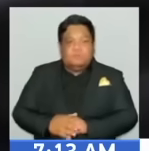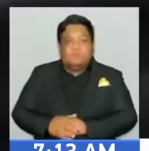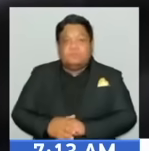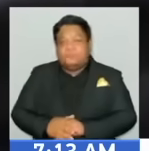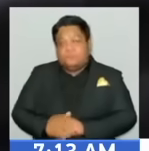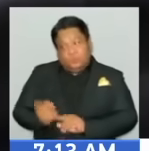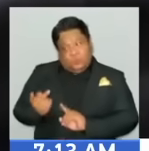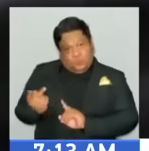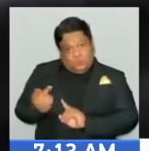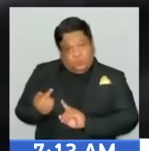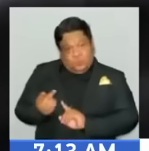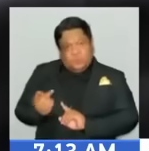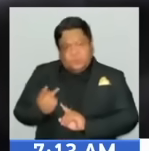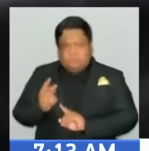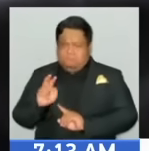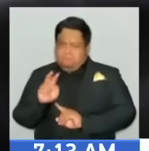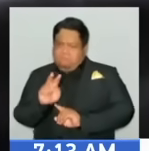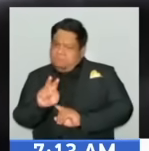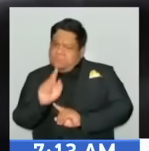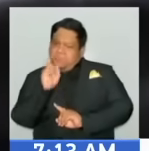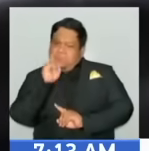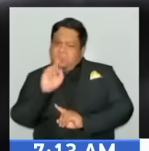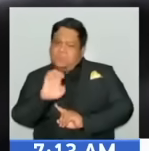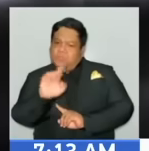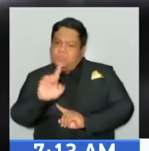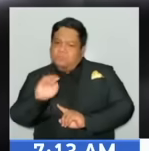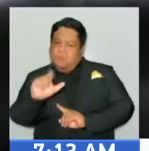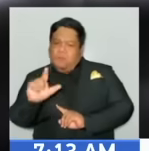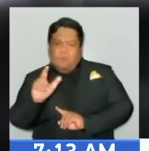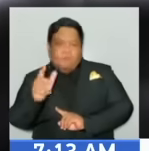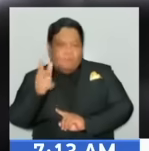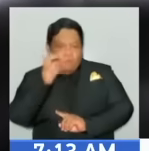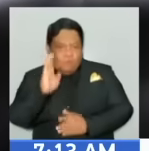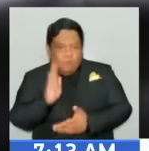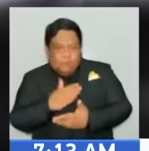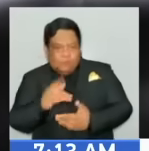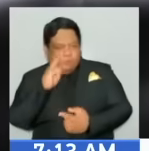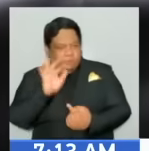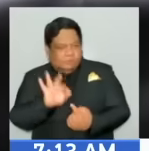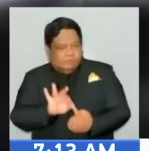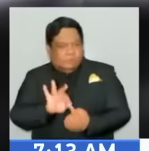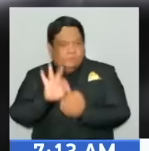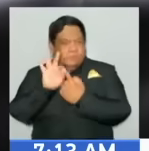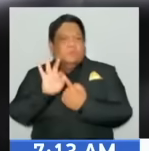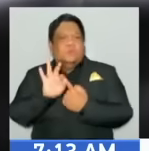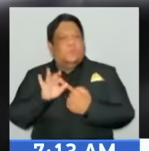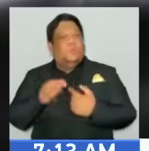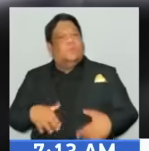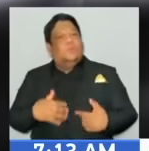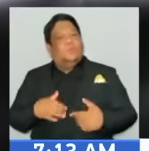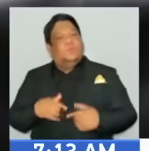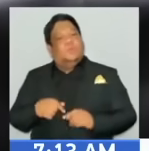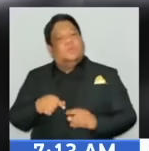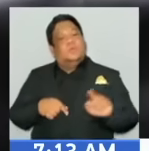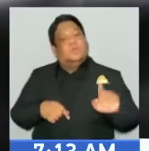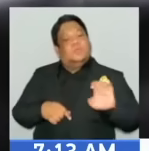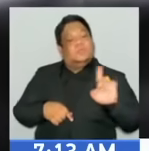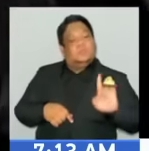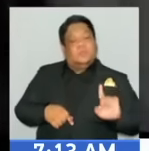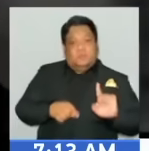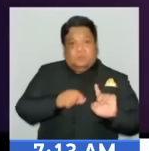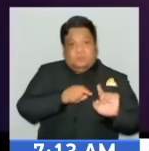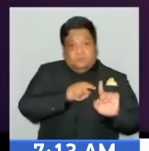something special nang marinig nila ang music ni Easy. Mataas raw ang paghanga ni Easy sa dalawa na itinuturing daw niyang mentor sa